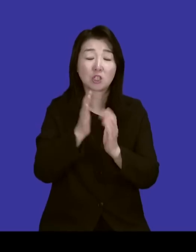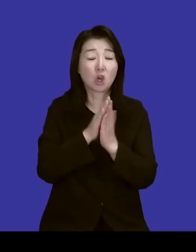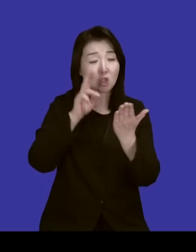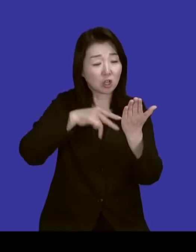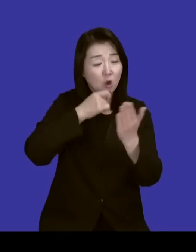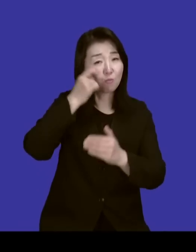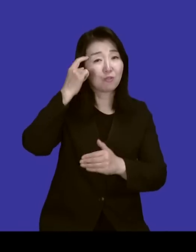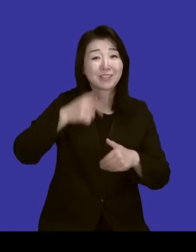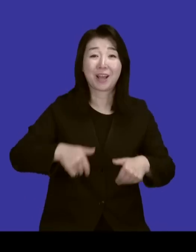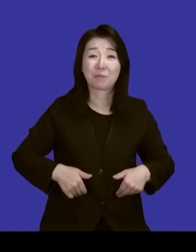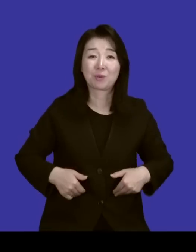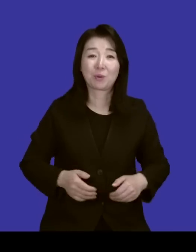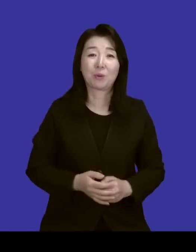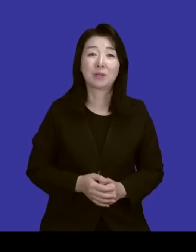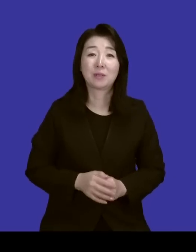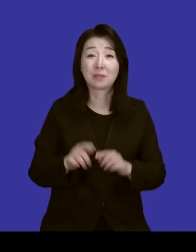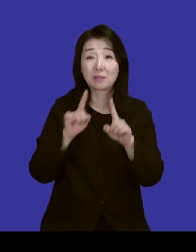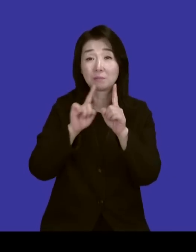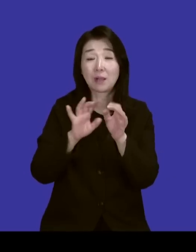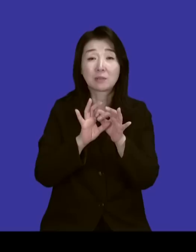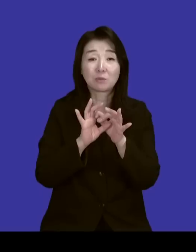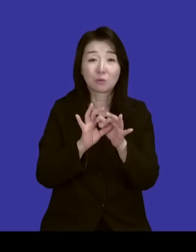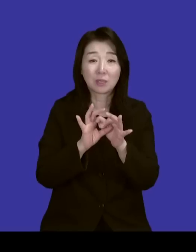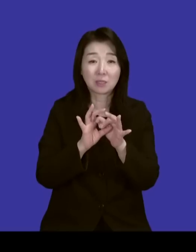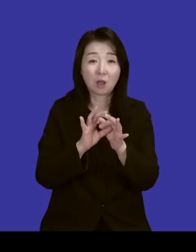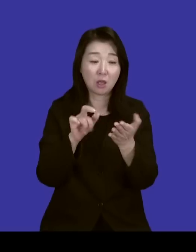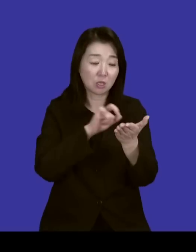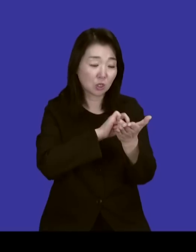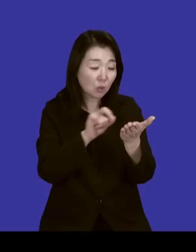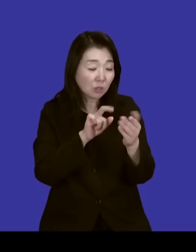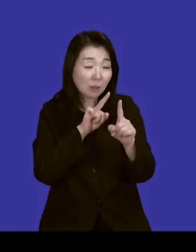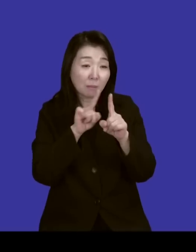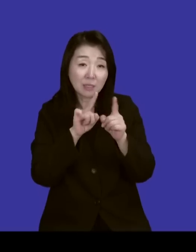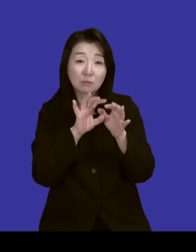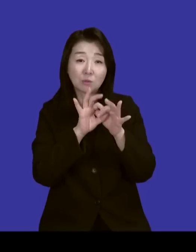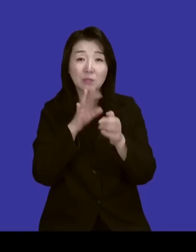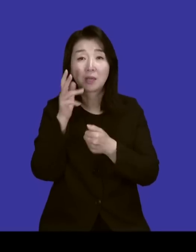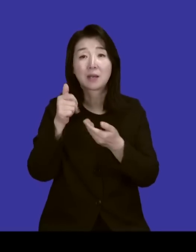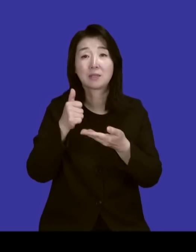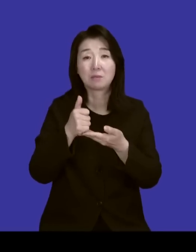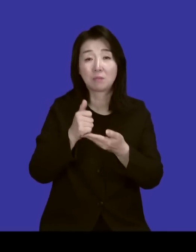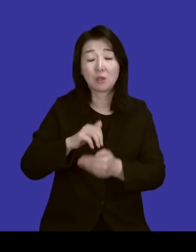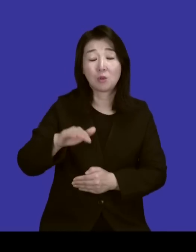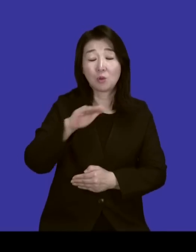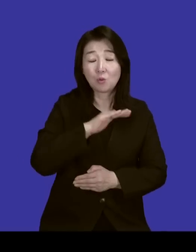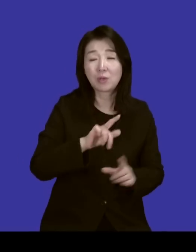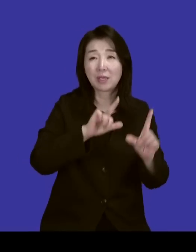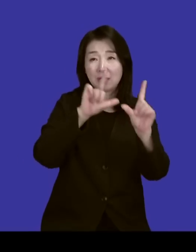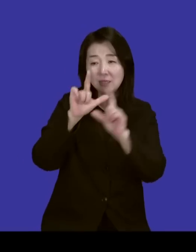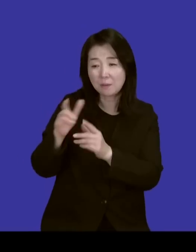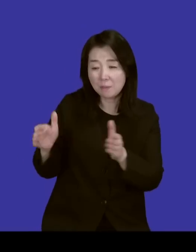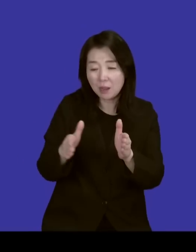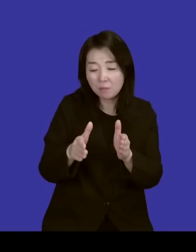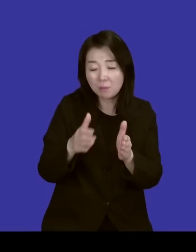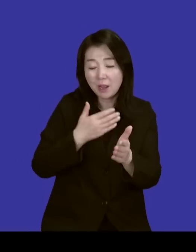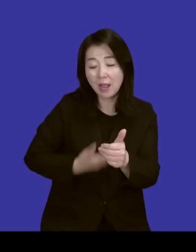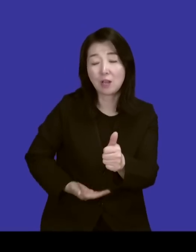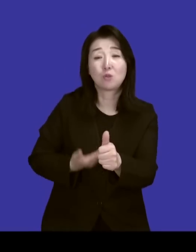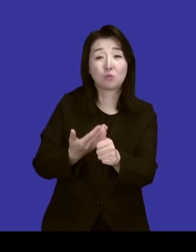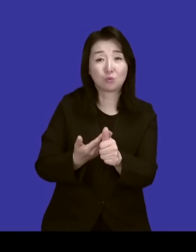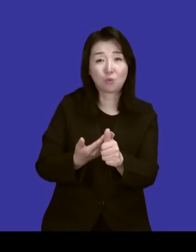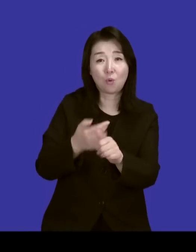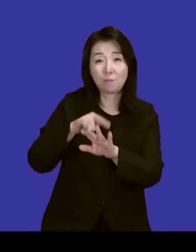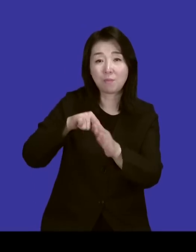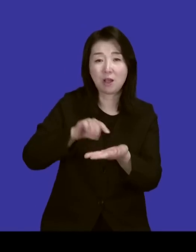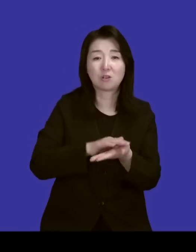묵상할 때 그렇죠. 그렇죠. 그 말씀을 통해서 기록된 말씀을 통해서 하나님이 우리에게 삶의 길을 제시하고 네. 우리의 마음을